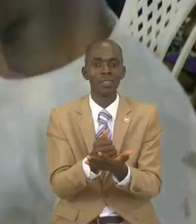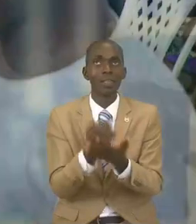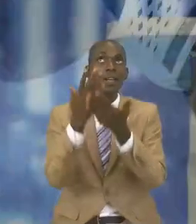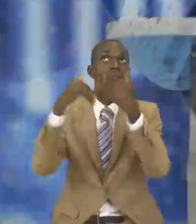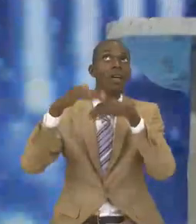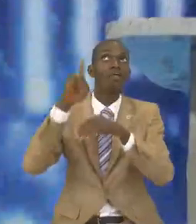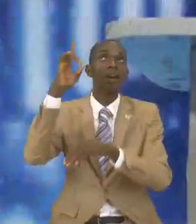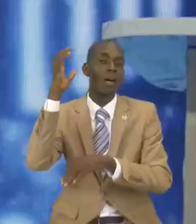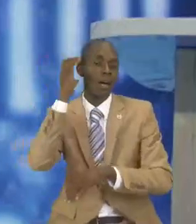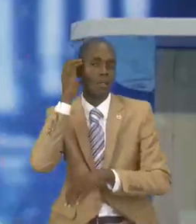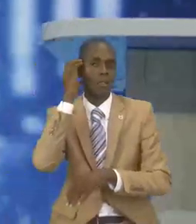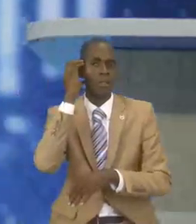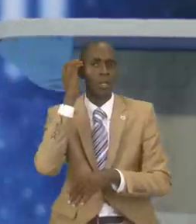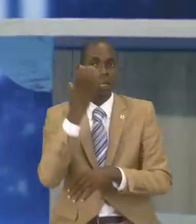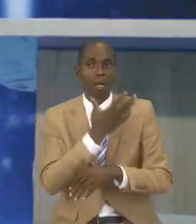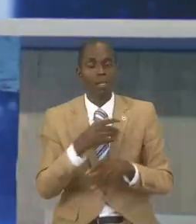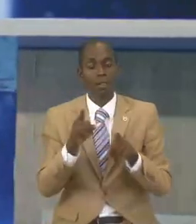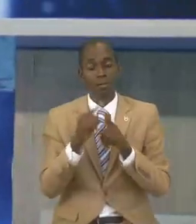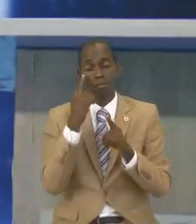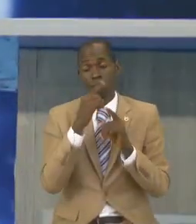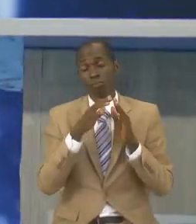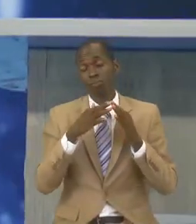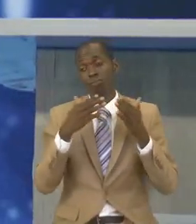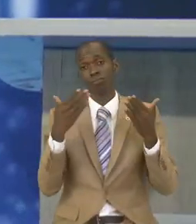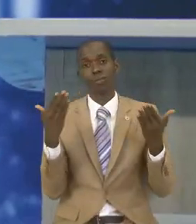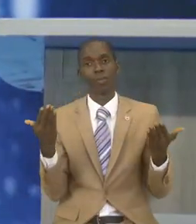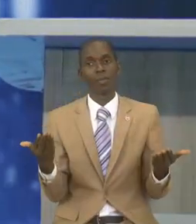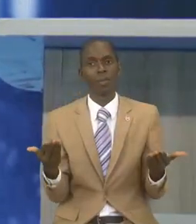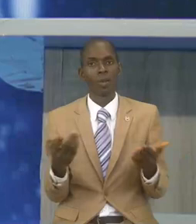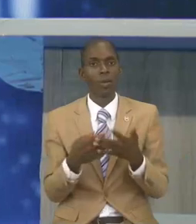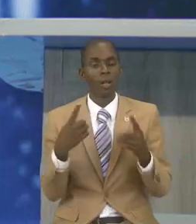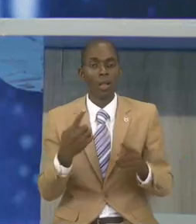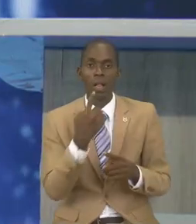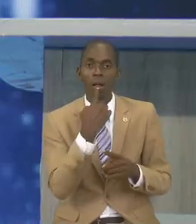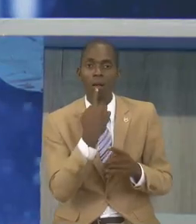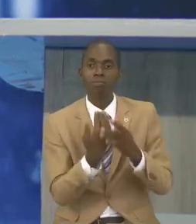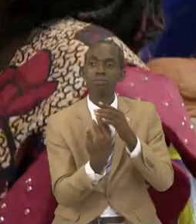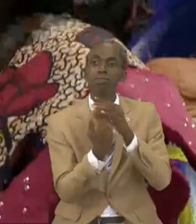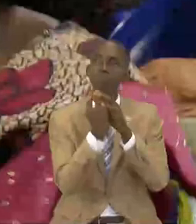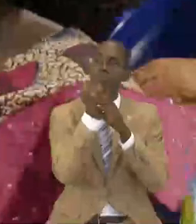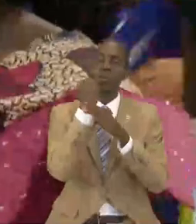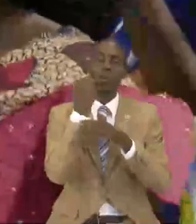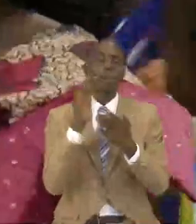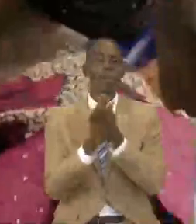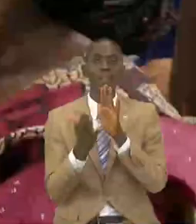Le ciel a entendu. Comme nous avons ouvert les yeux comme ça, la langue est repartie dedans.